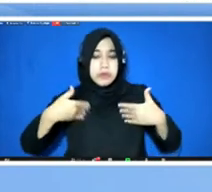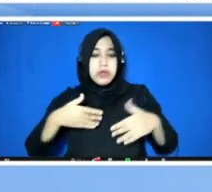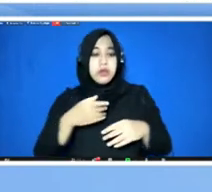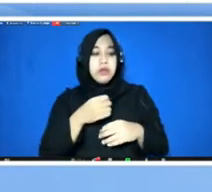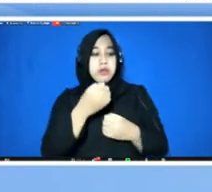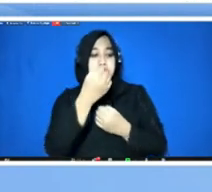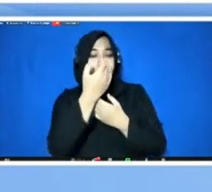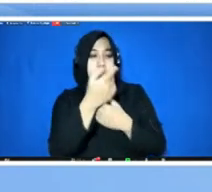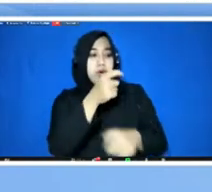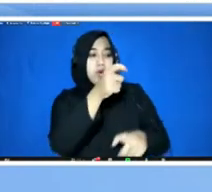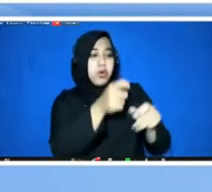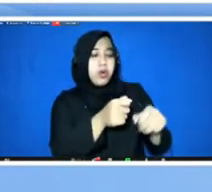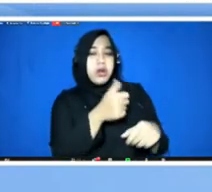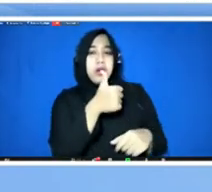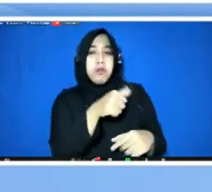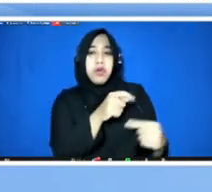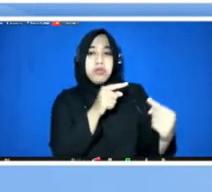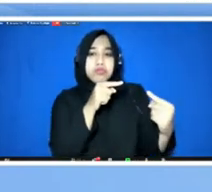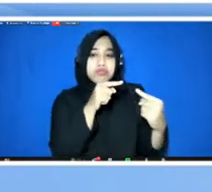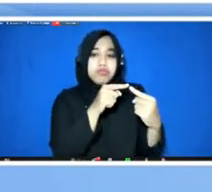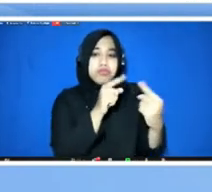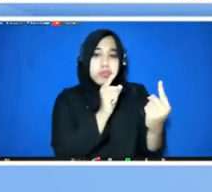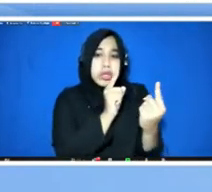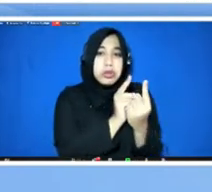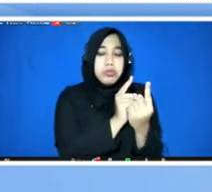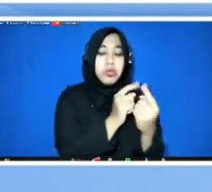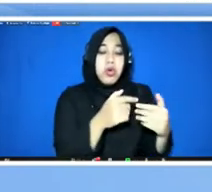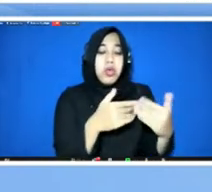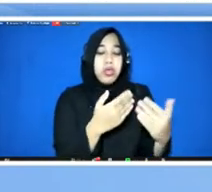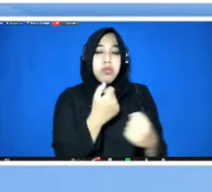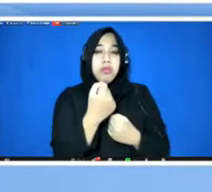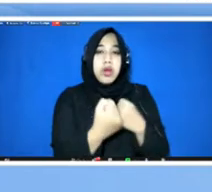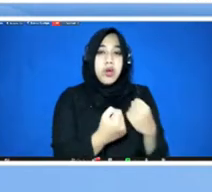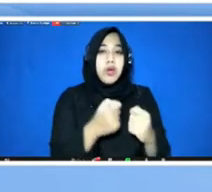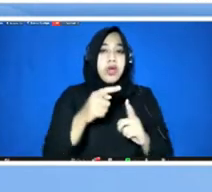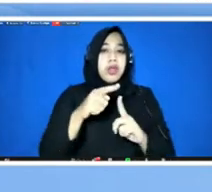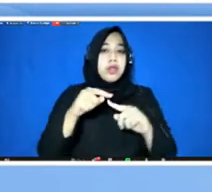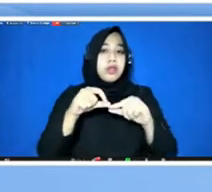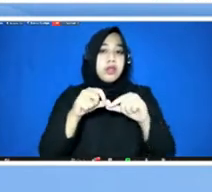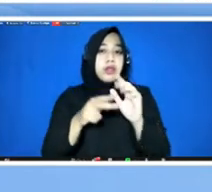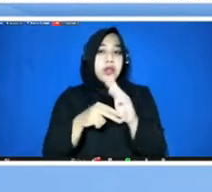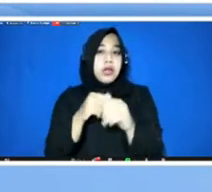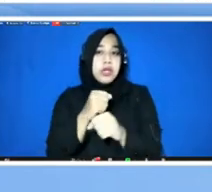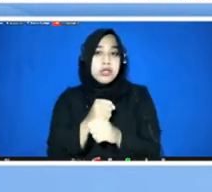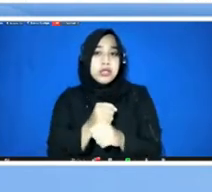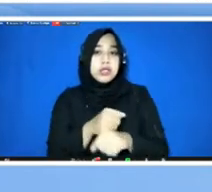orang yang baru-baru ini berinteraksi dengannya atau melakukan tracing sebanyak